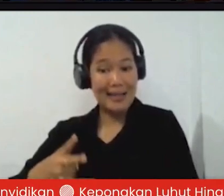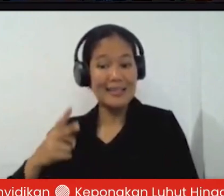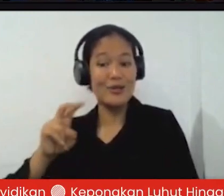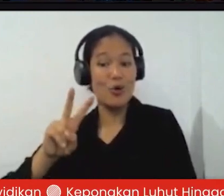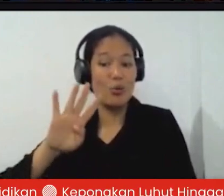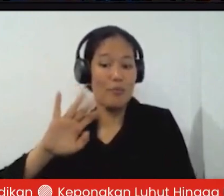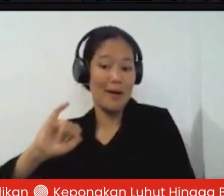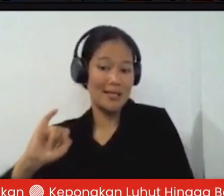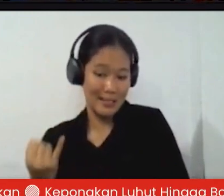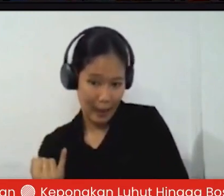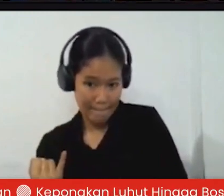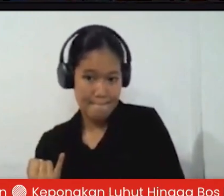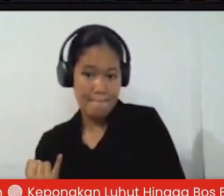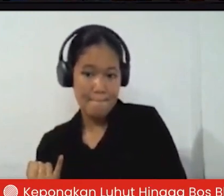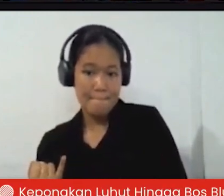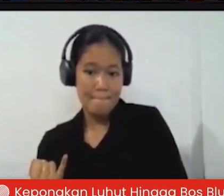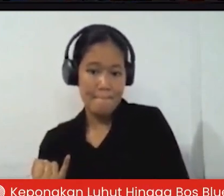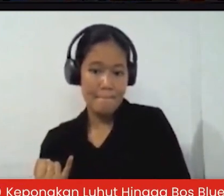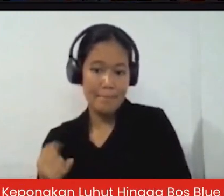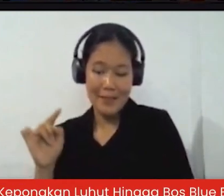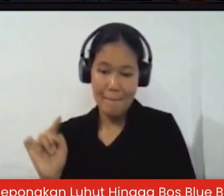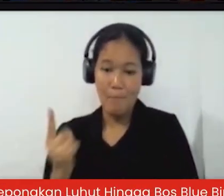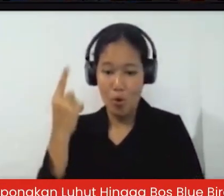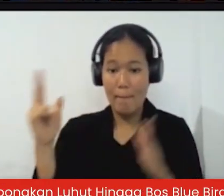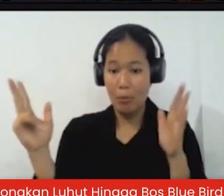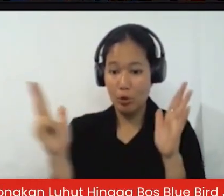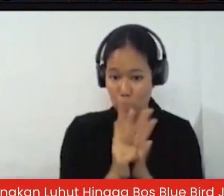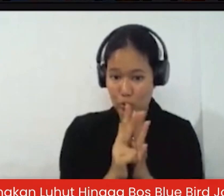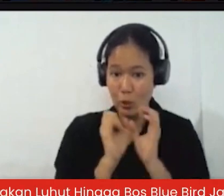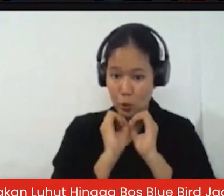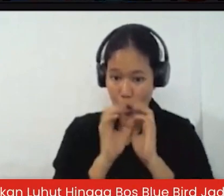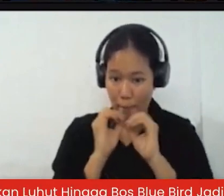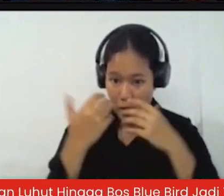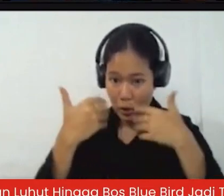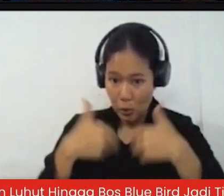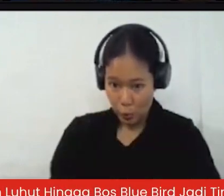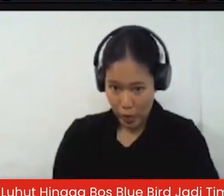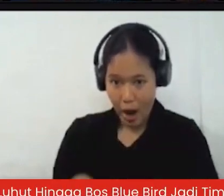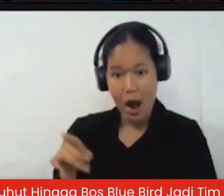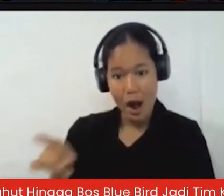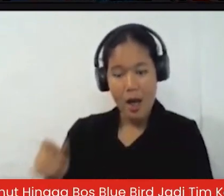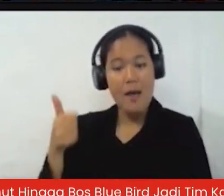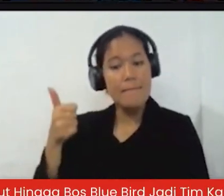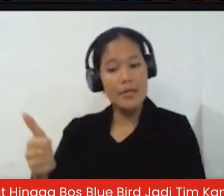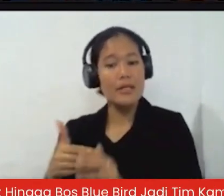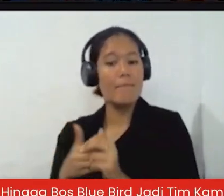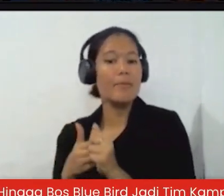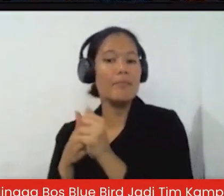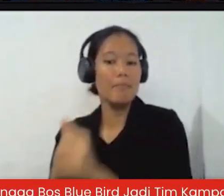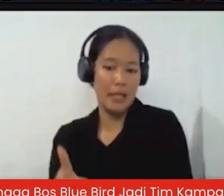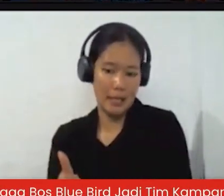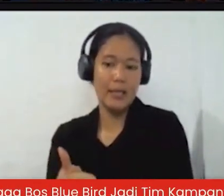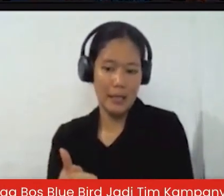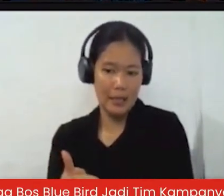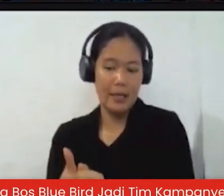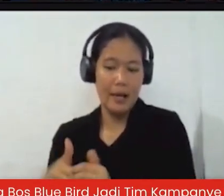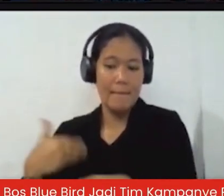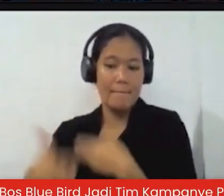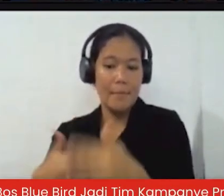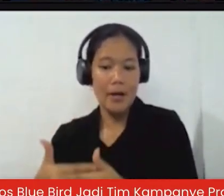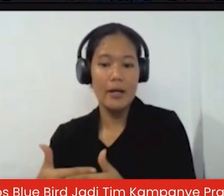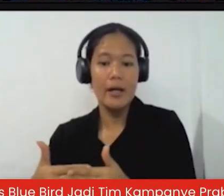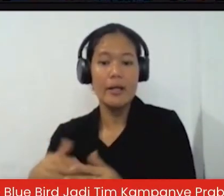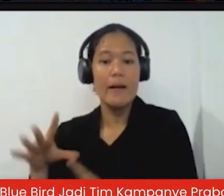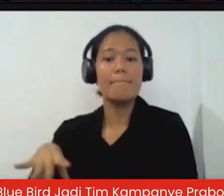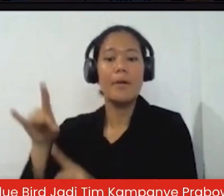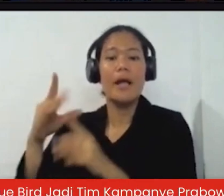24 jam sejak putusan ini selesai diucapkan memimpin penyelenggaraan pemilihan